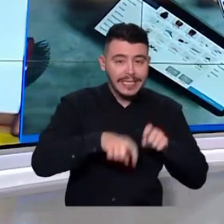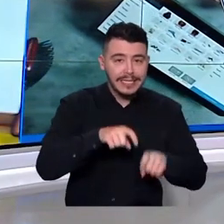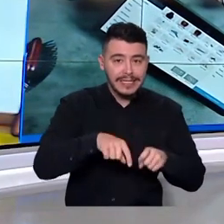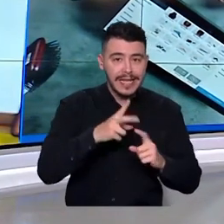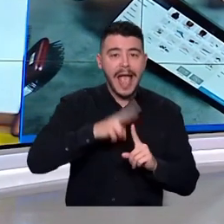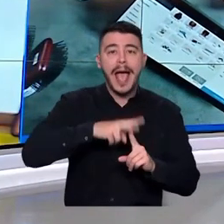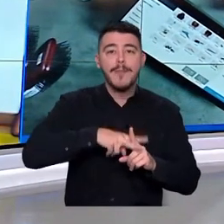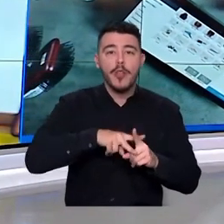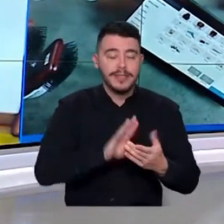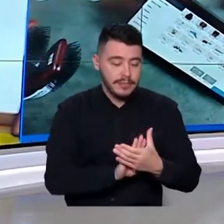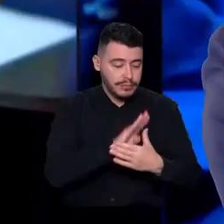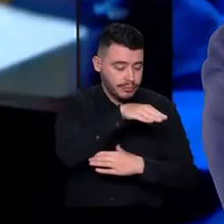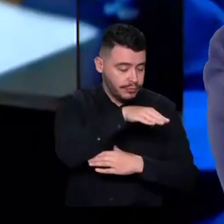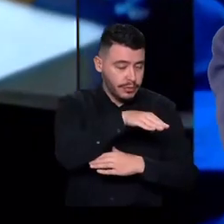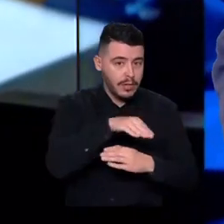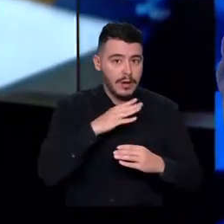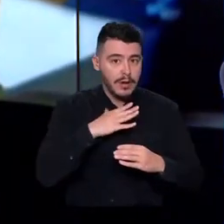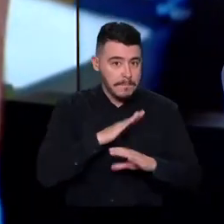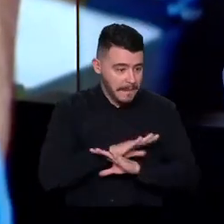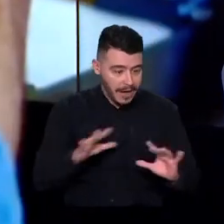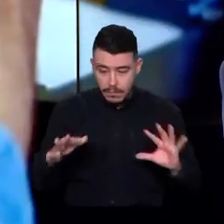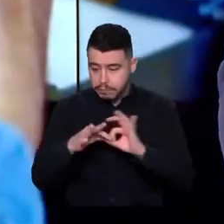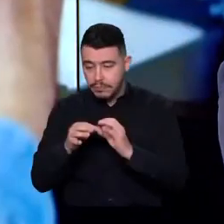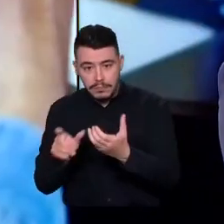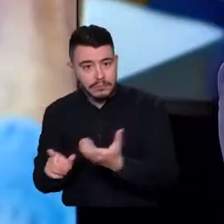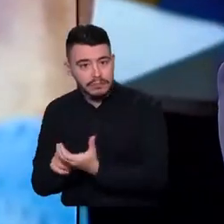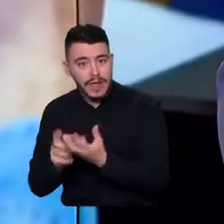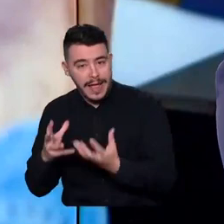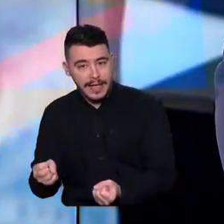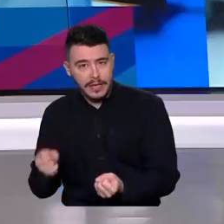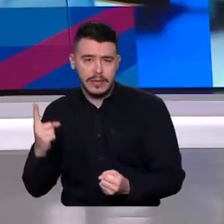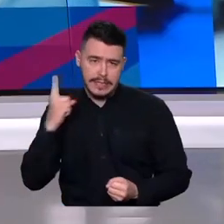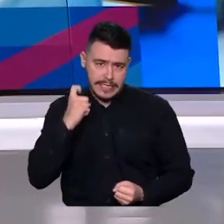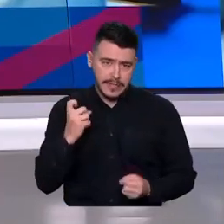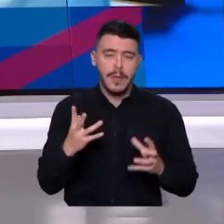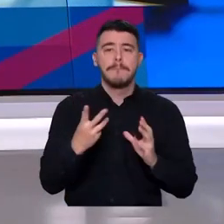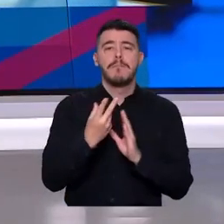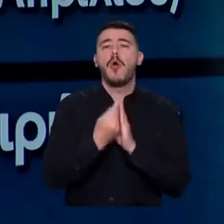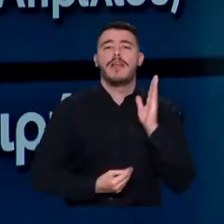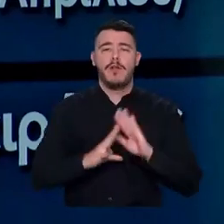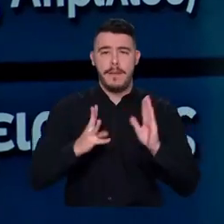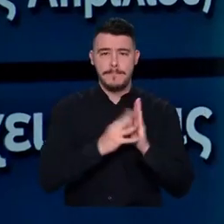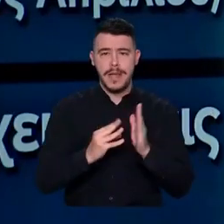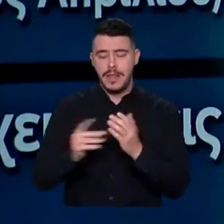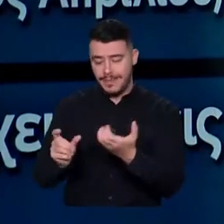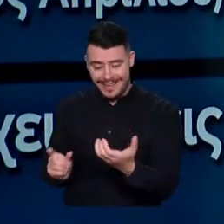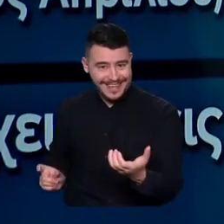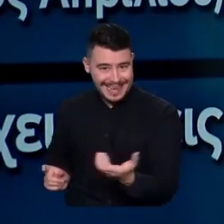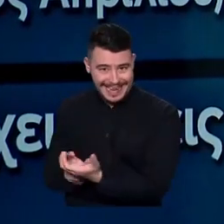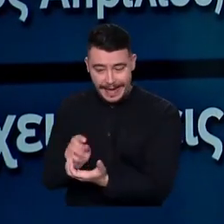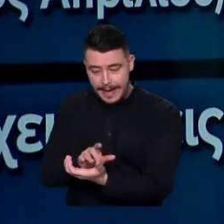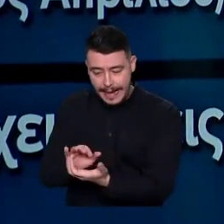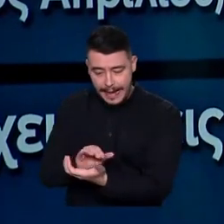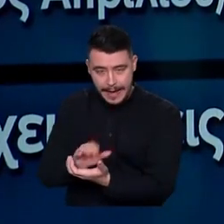γιατί μέχρι τώρα υπήρχανε περιπτώσεις που βαρούσαν ξέρεις που βαρούσαν ναι αυτό αν δεν το έχετε καταλάβει καλά κάνεις και το διευκρινίζεις νίκο τι